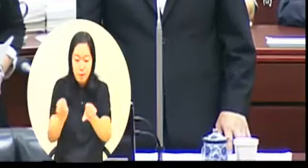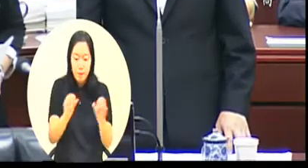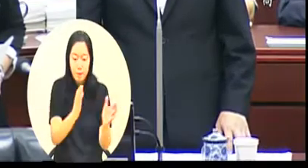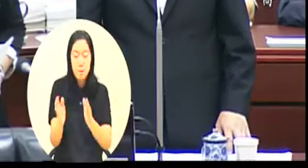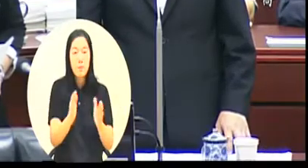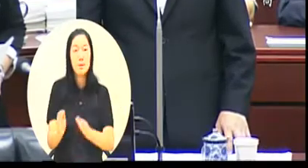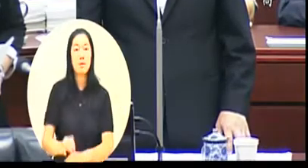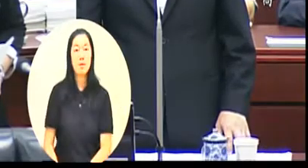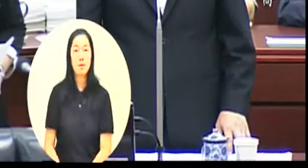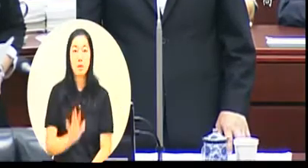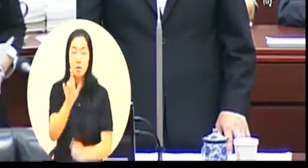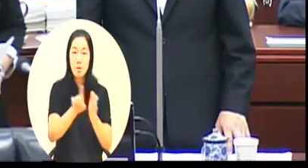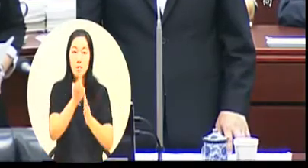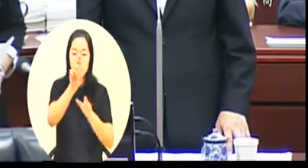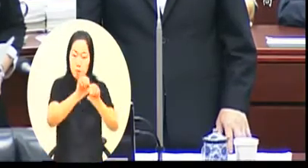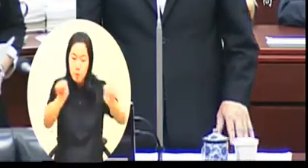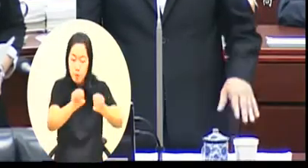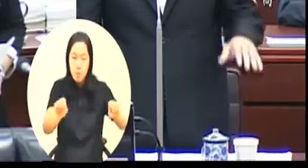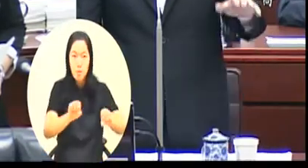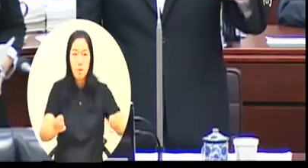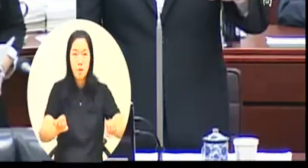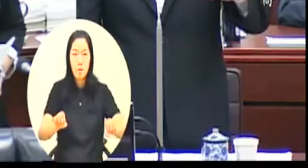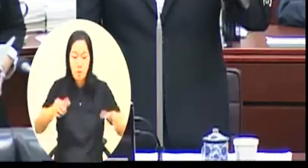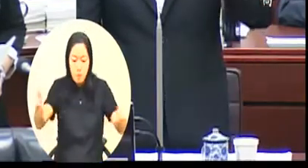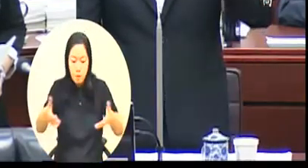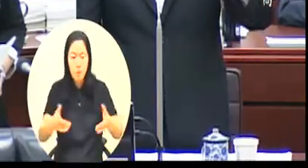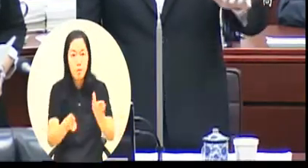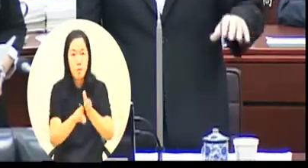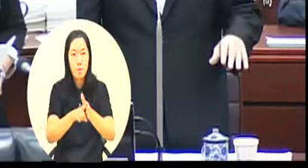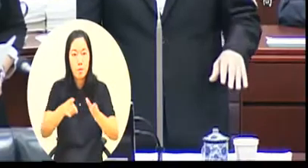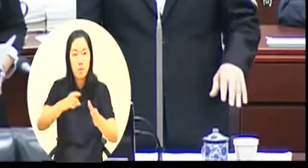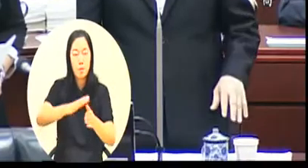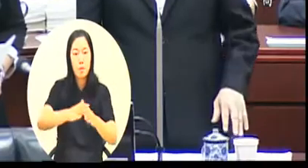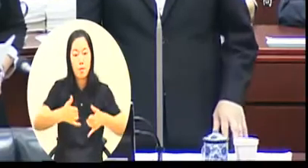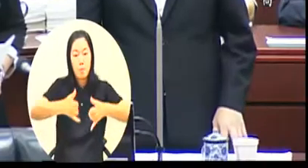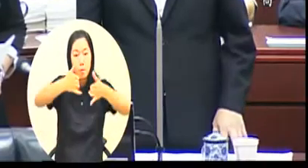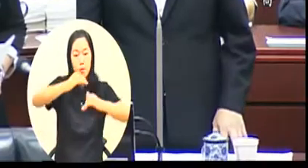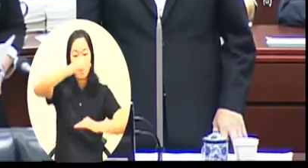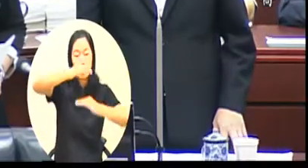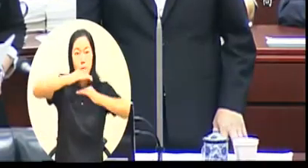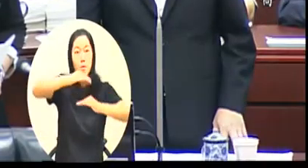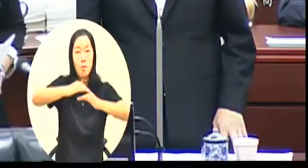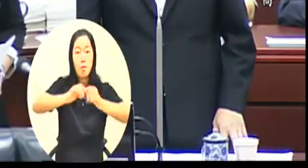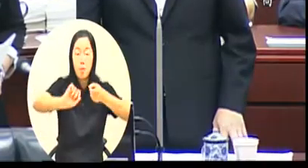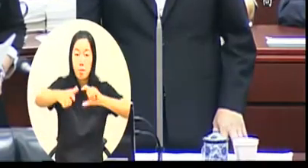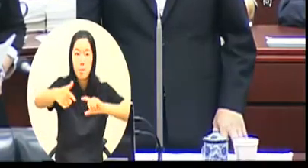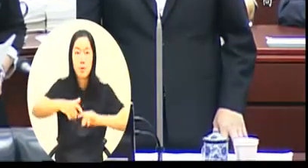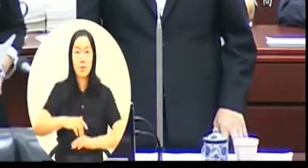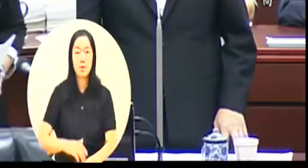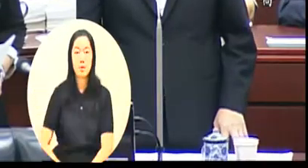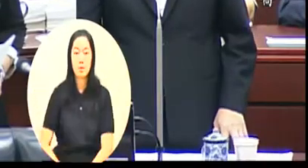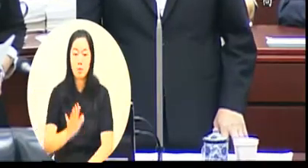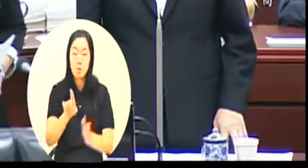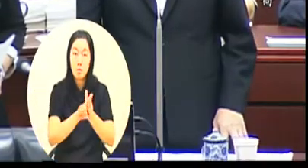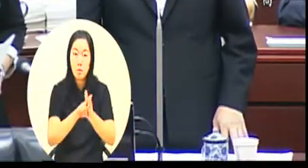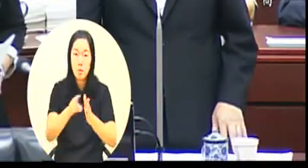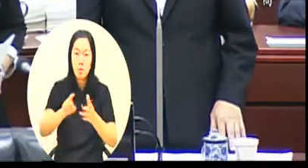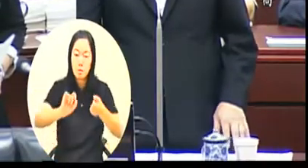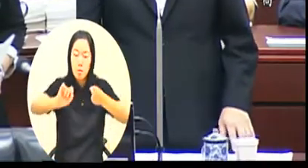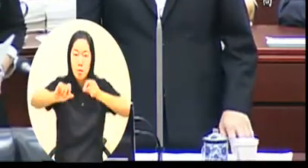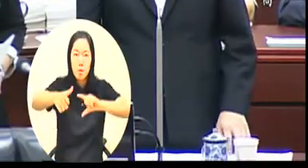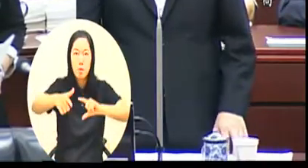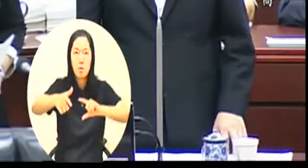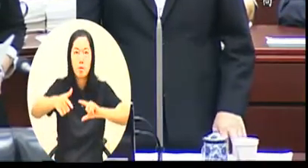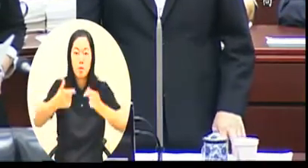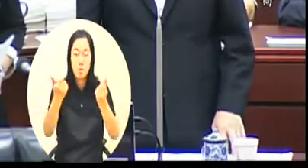我们一条管线在纵断面的时候，它距离路面的高层是不一样的，啊，有时候这样子不一样，